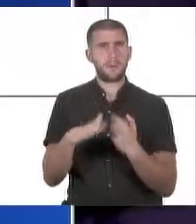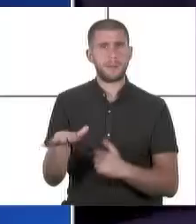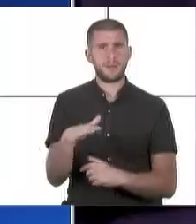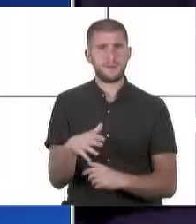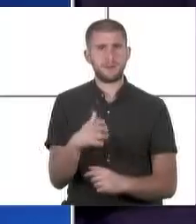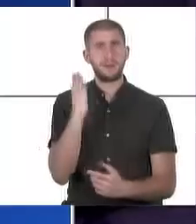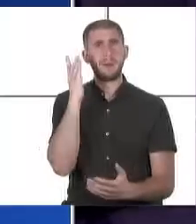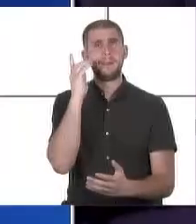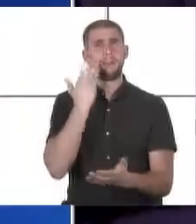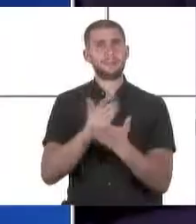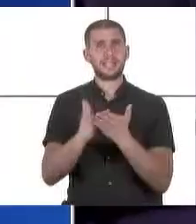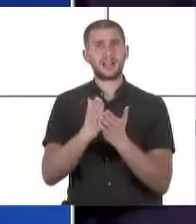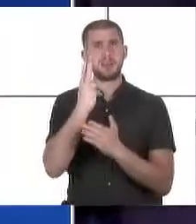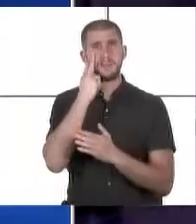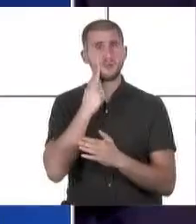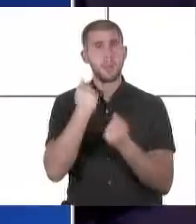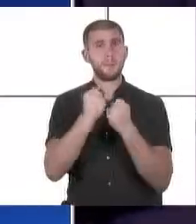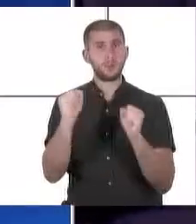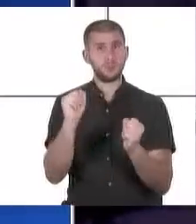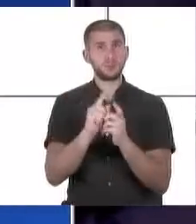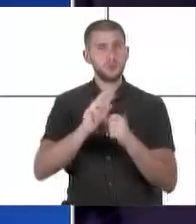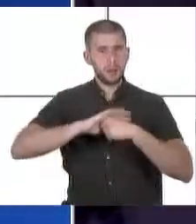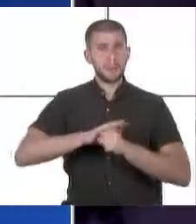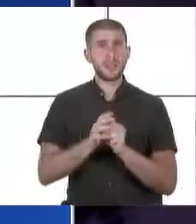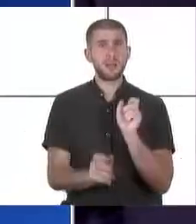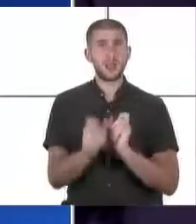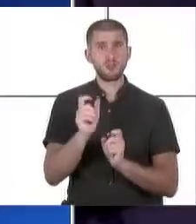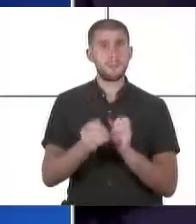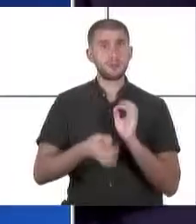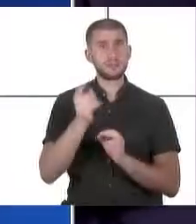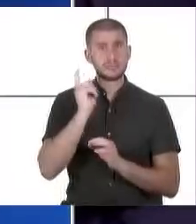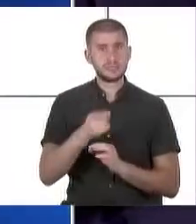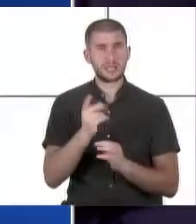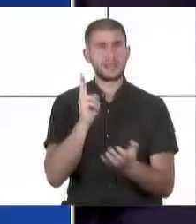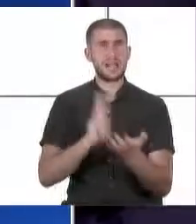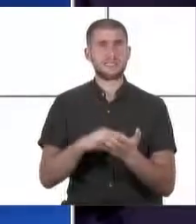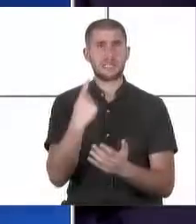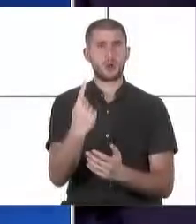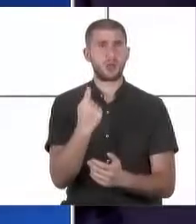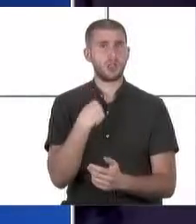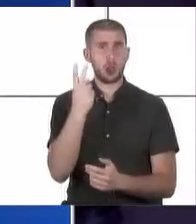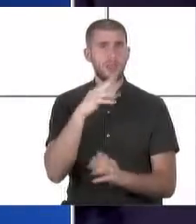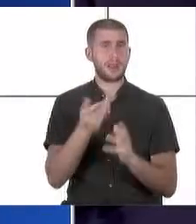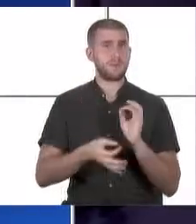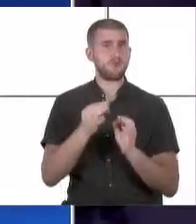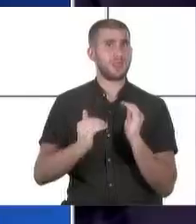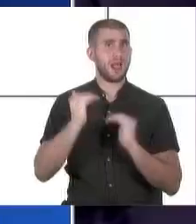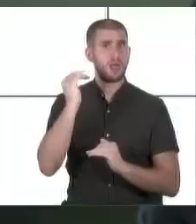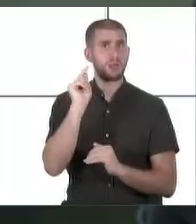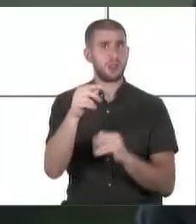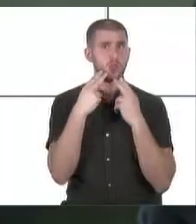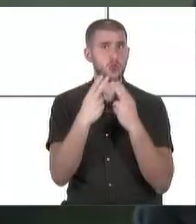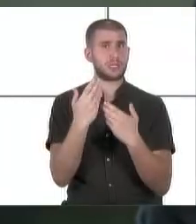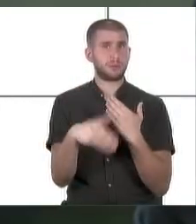דין מביש בדמוקרטיה, כשמענים אנשים, בית משפט צריך להוציא זיכוי, ואני לא מבין איך בית משפט העליון הגיע לתוצאה